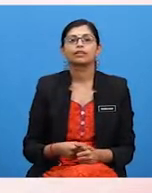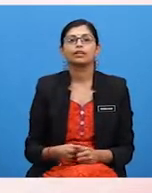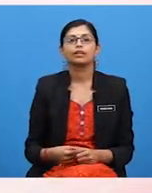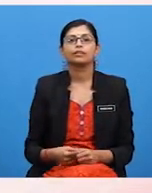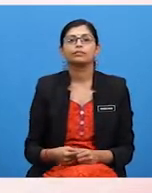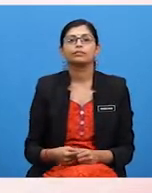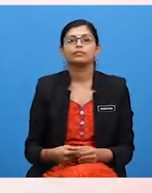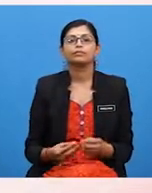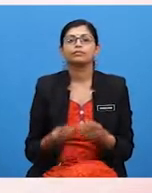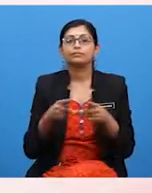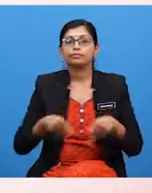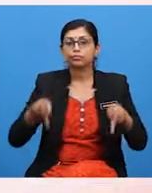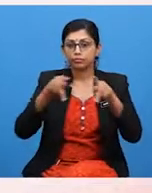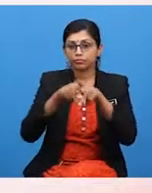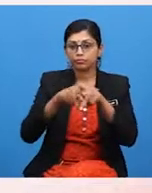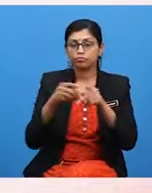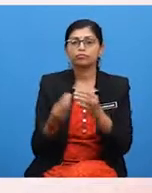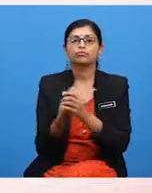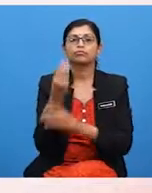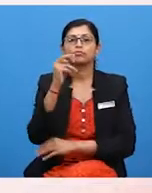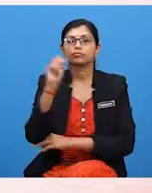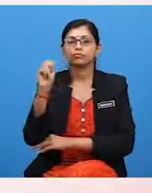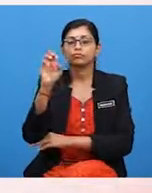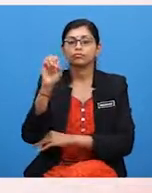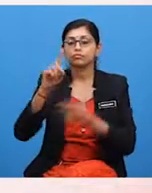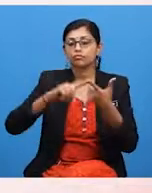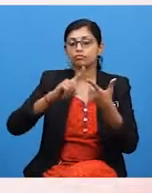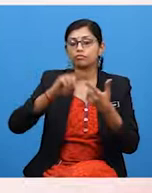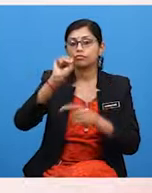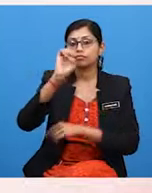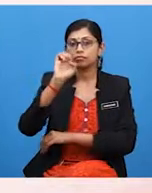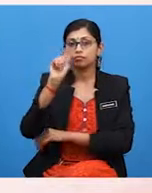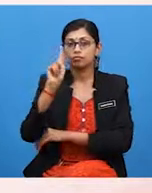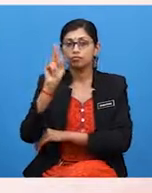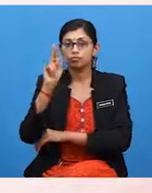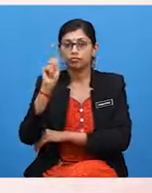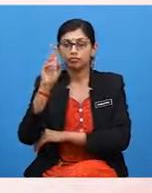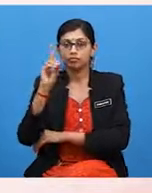menerangkan kepentingan pertumbuhan sekunder.